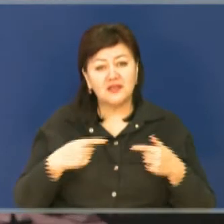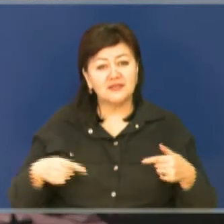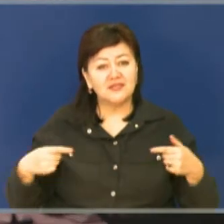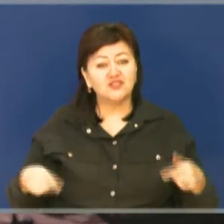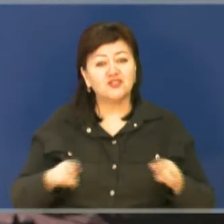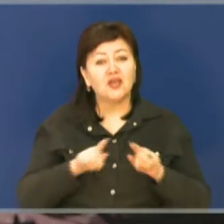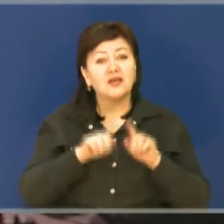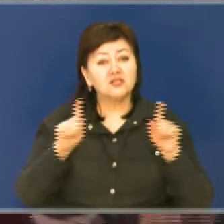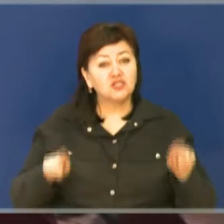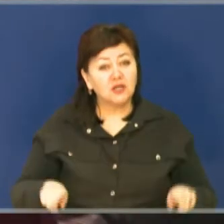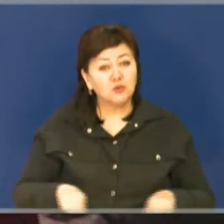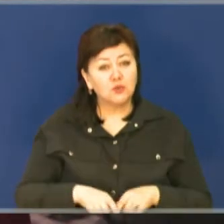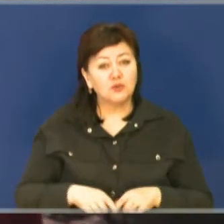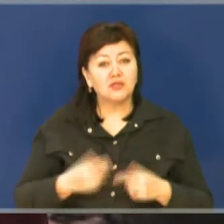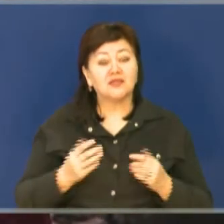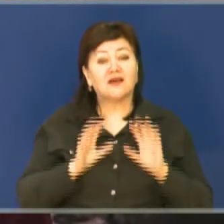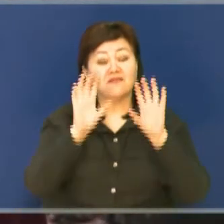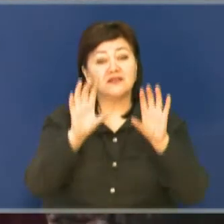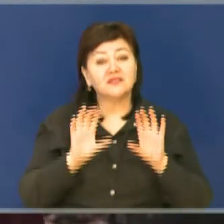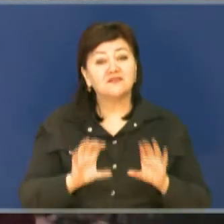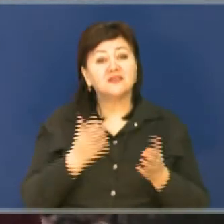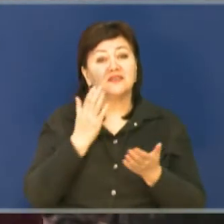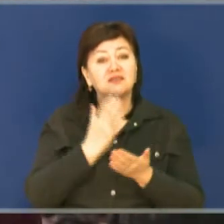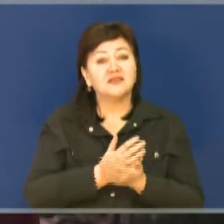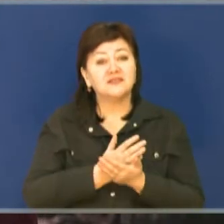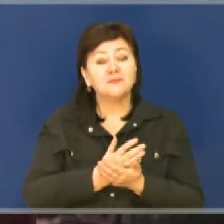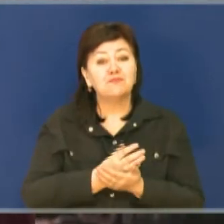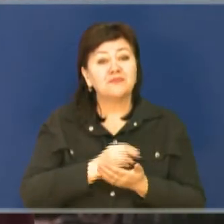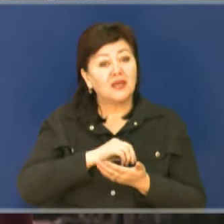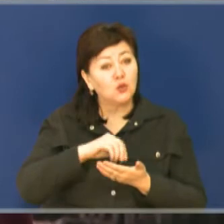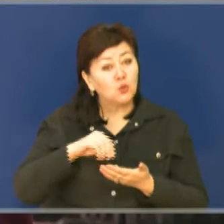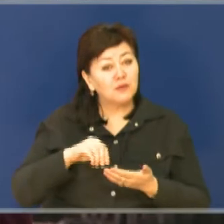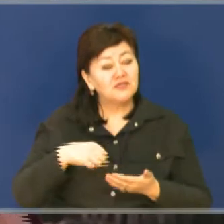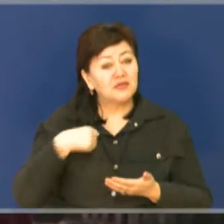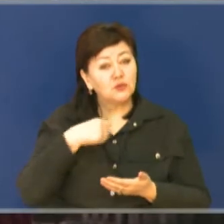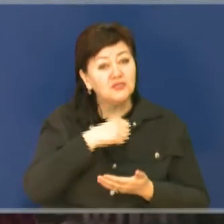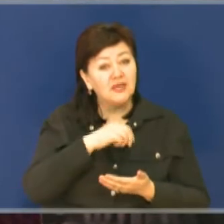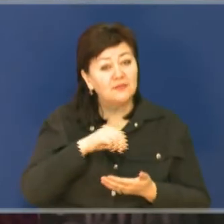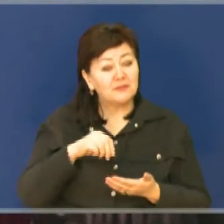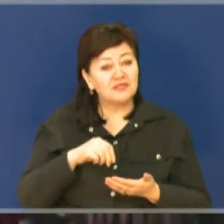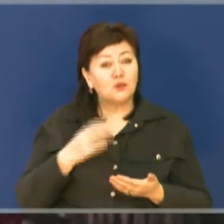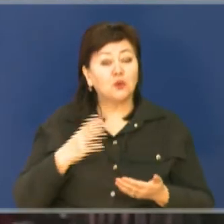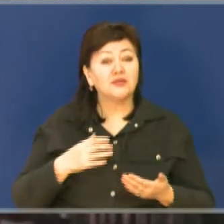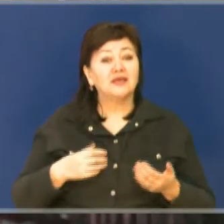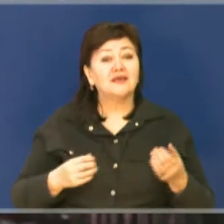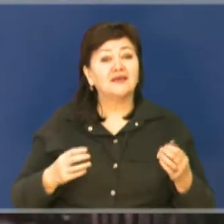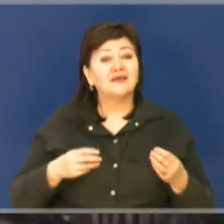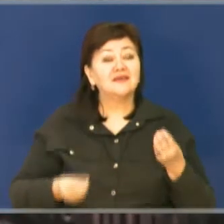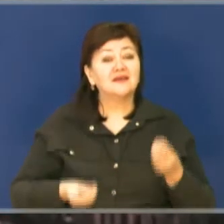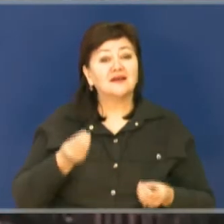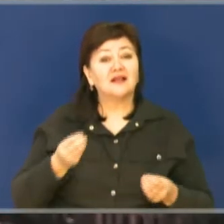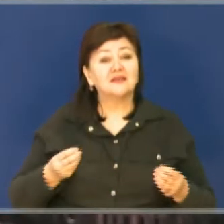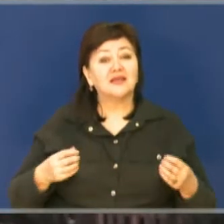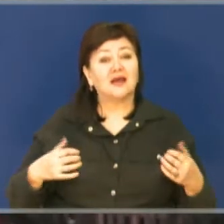руками. Конечно же, на выставке мы представили рукописи и воспоминания поэта. Шакир Абинулы играл на аккордеоне и балалайке. У него